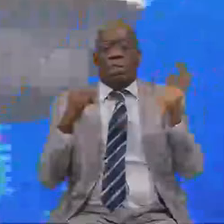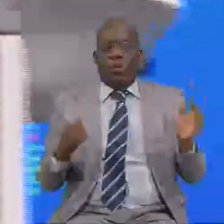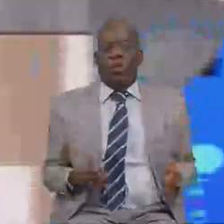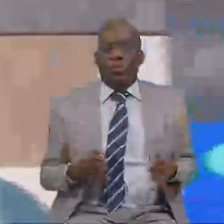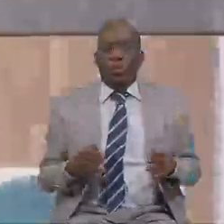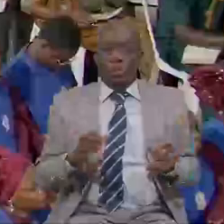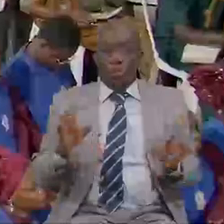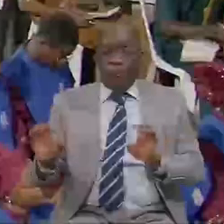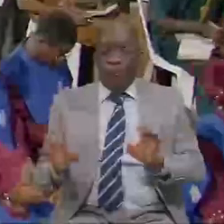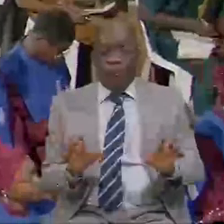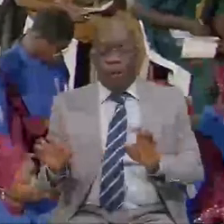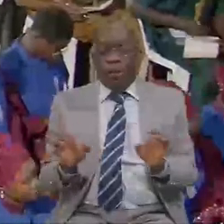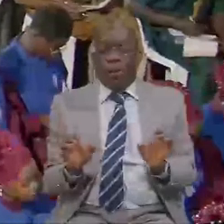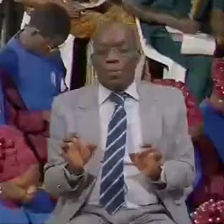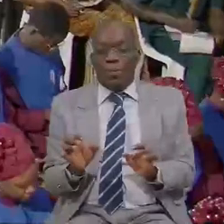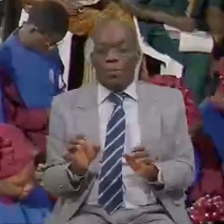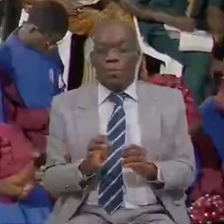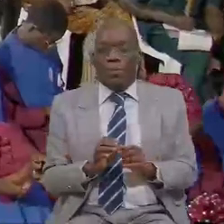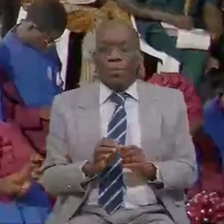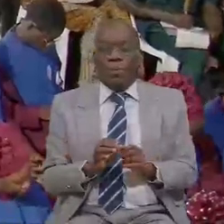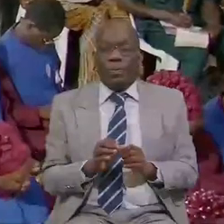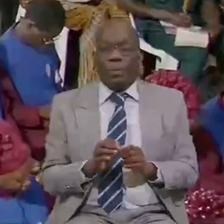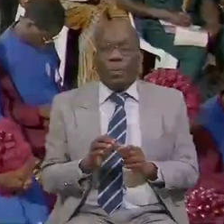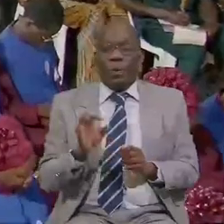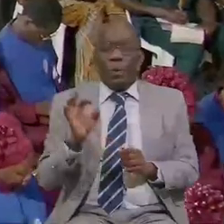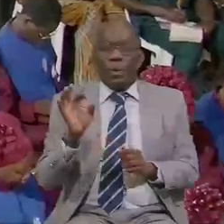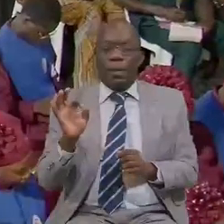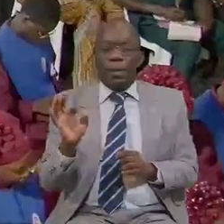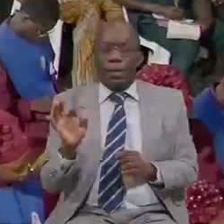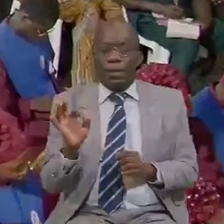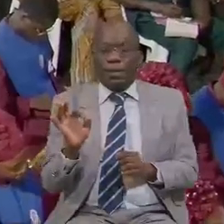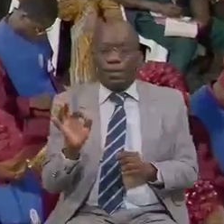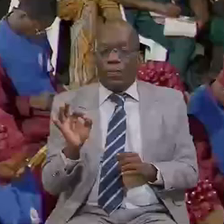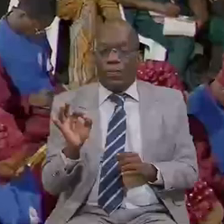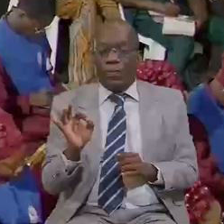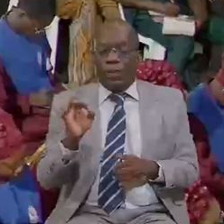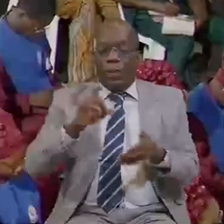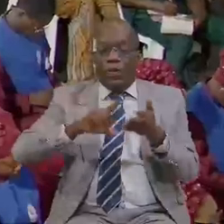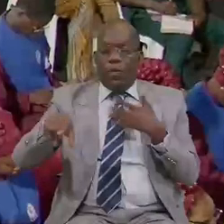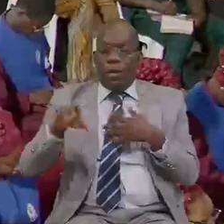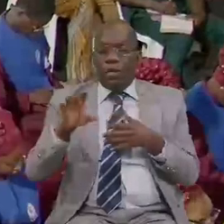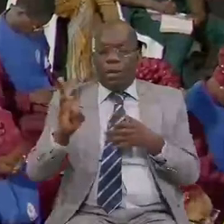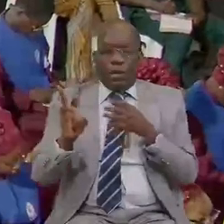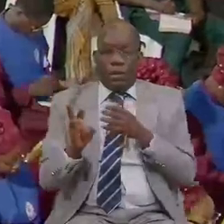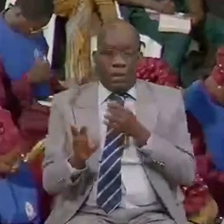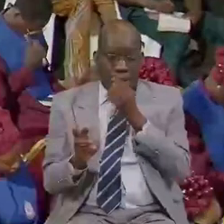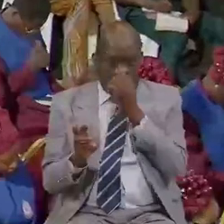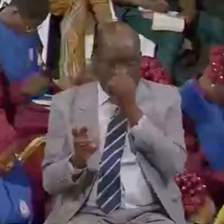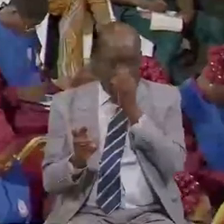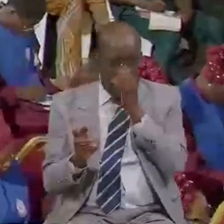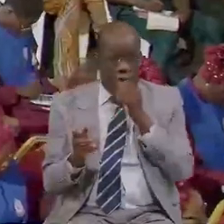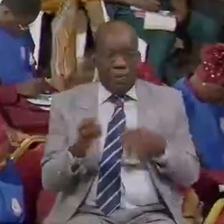Voyons Actes des Apôtres au chapitre 9, verset 6. Actes 9, verset